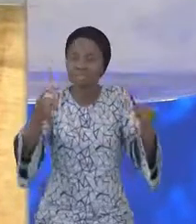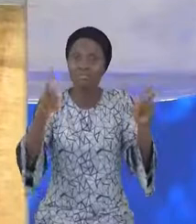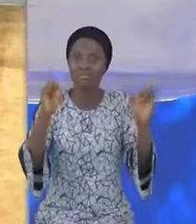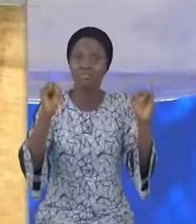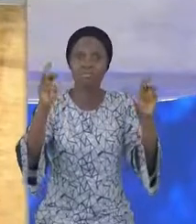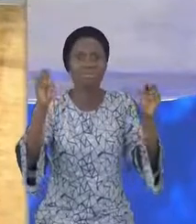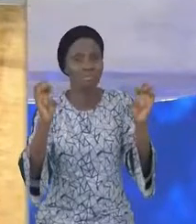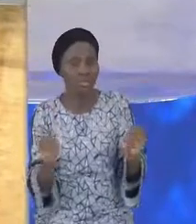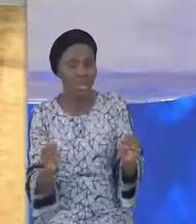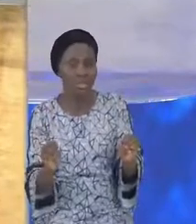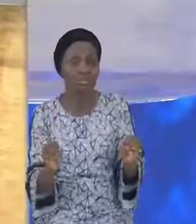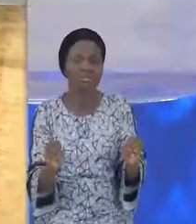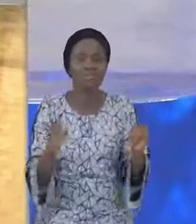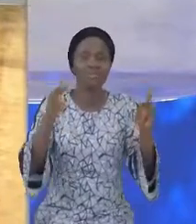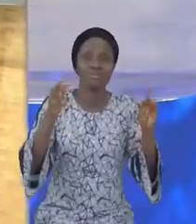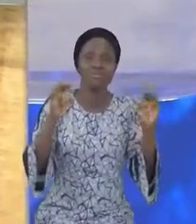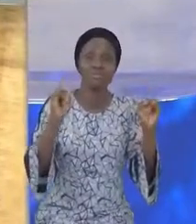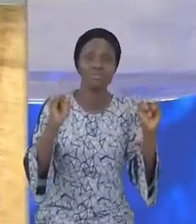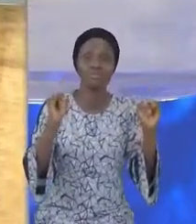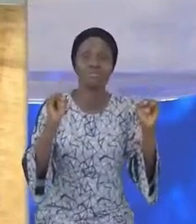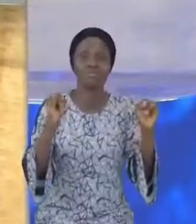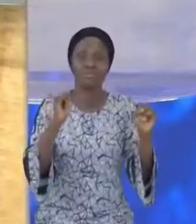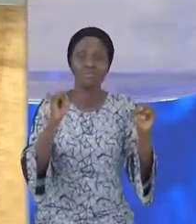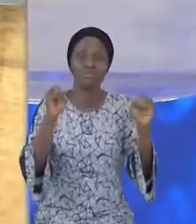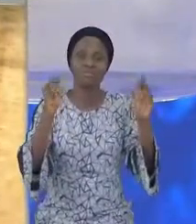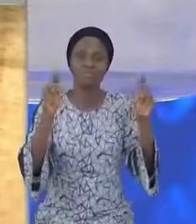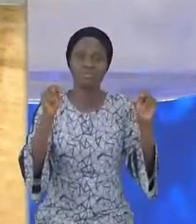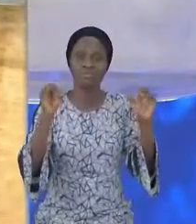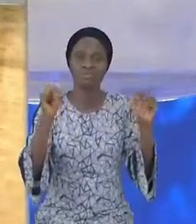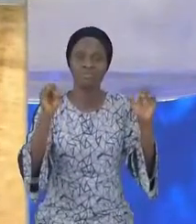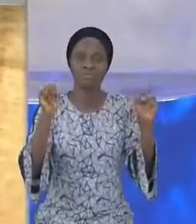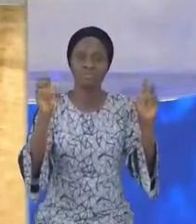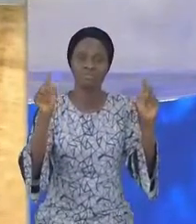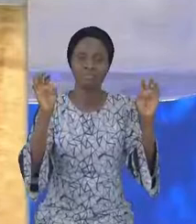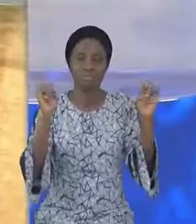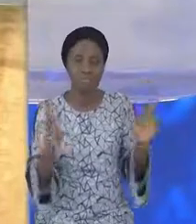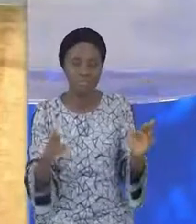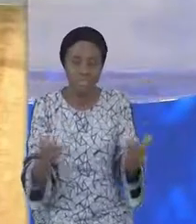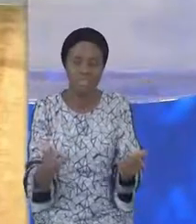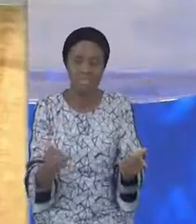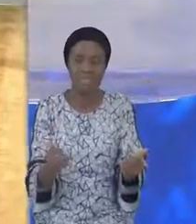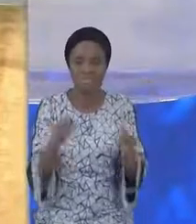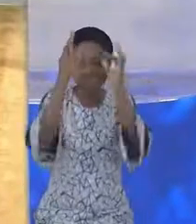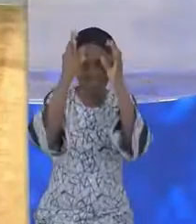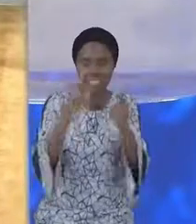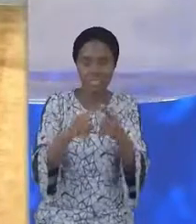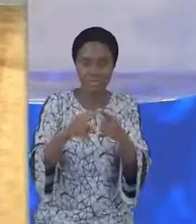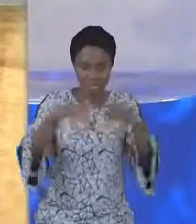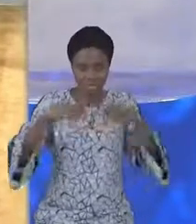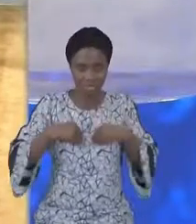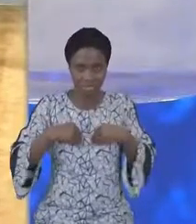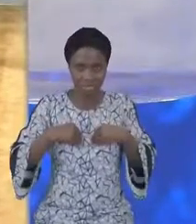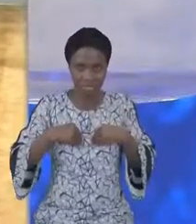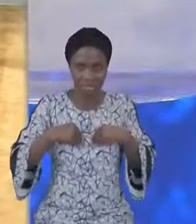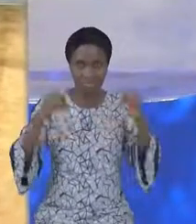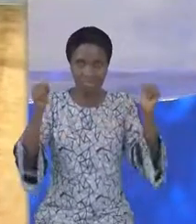au Royaume-Uni, quel que soit le pays, il dit maintenant que maintenant je t'adopte comme mon fils,